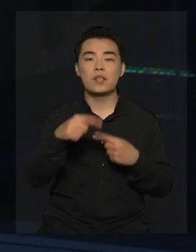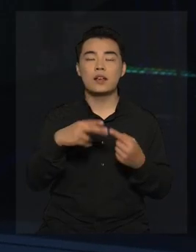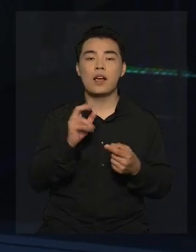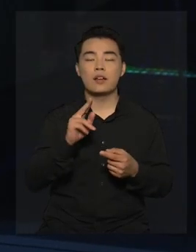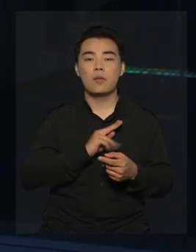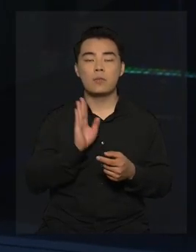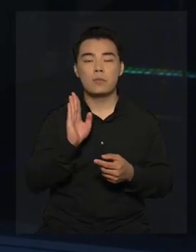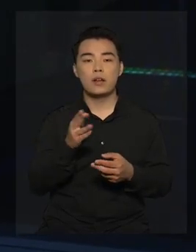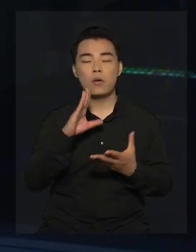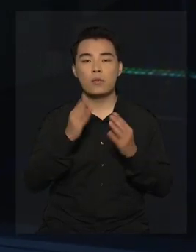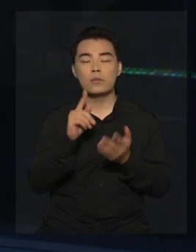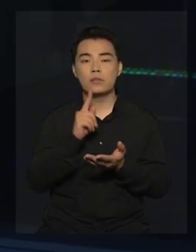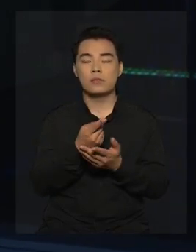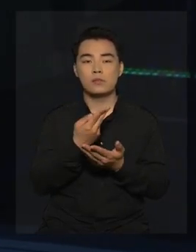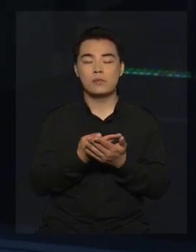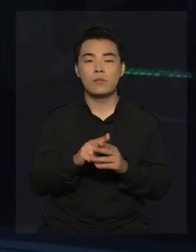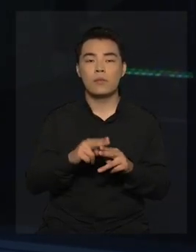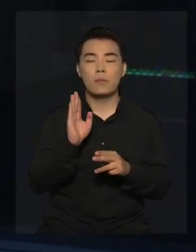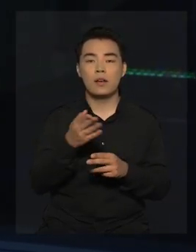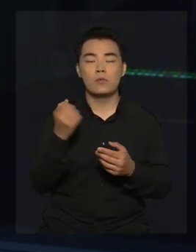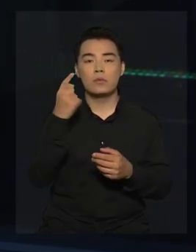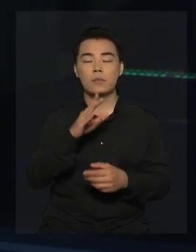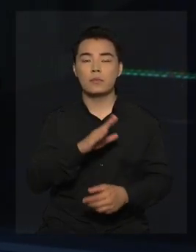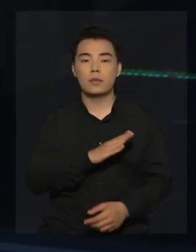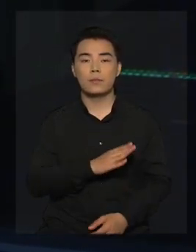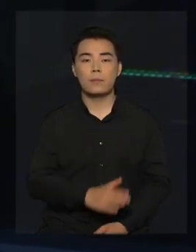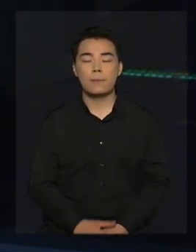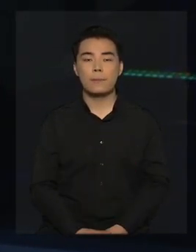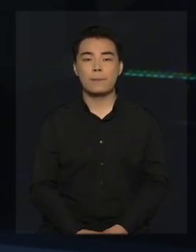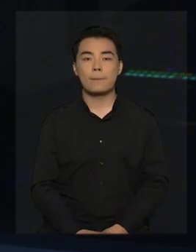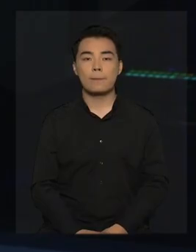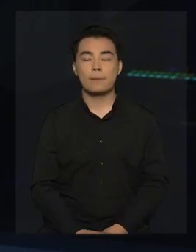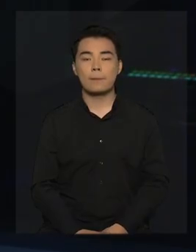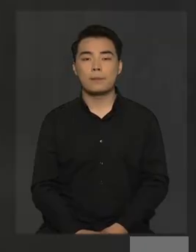как обстоит дело с собственным производством, выясняла Ирина Панфилова.